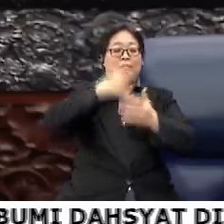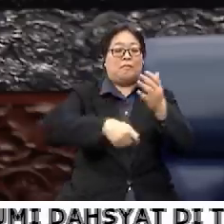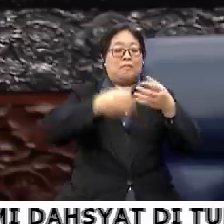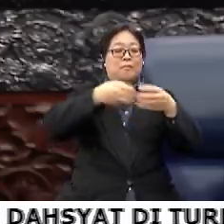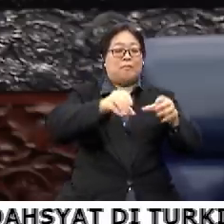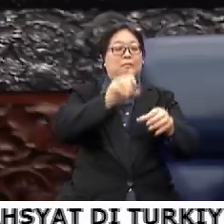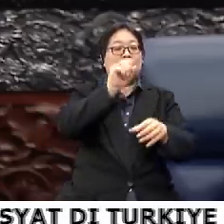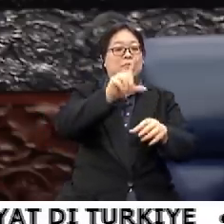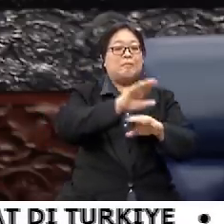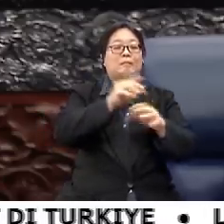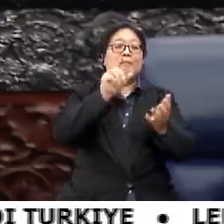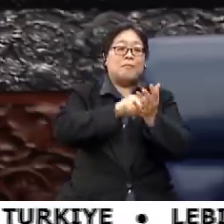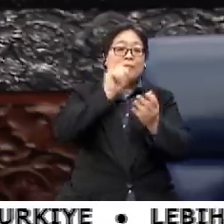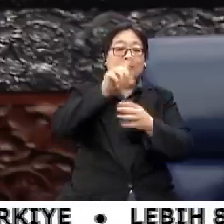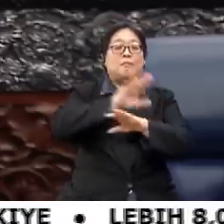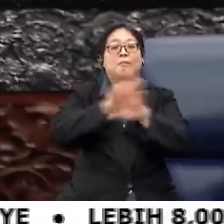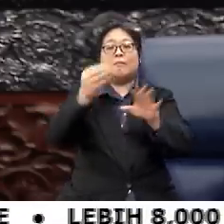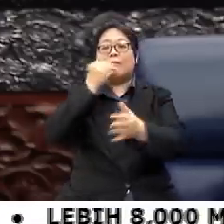mahal, jangan makan ayam.